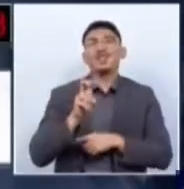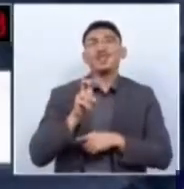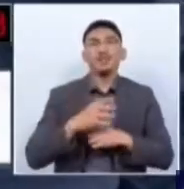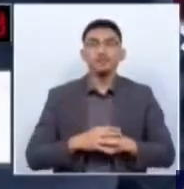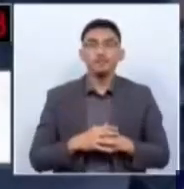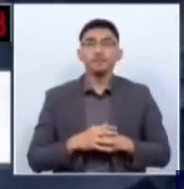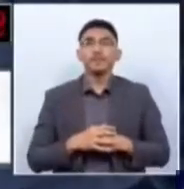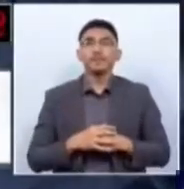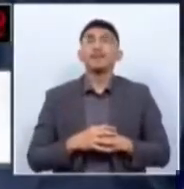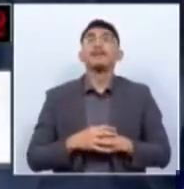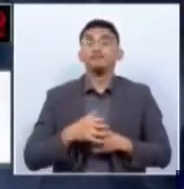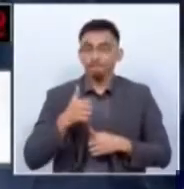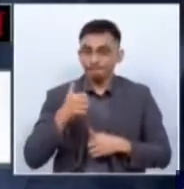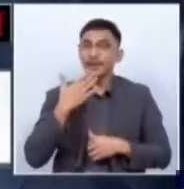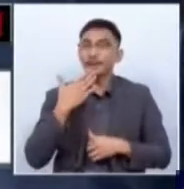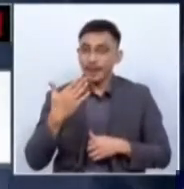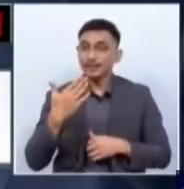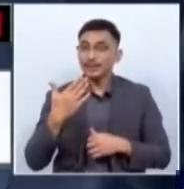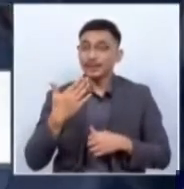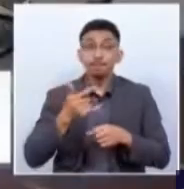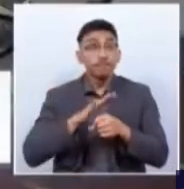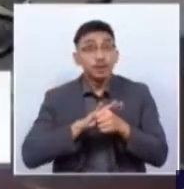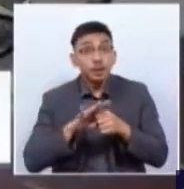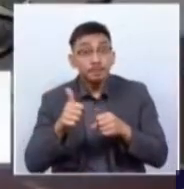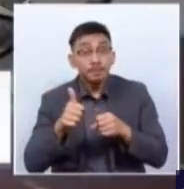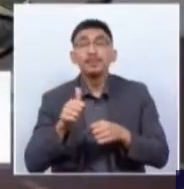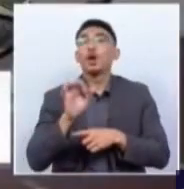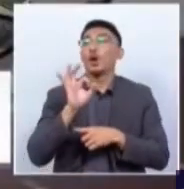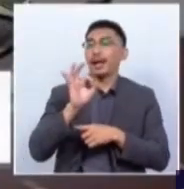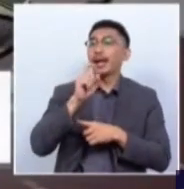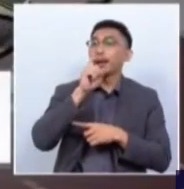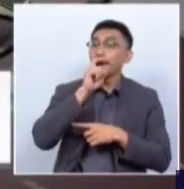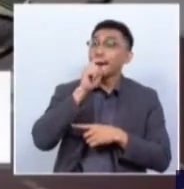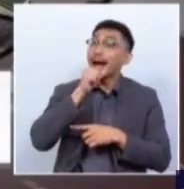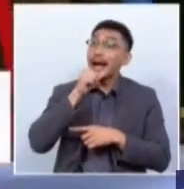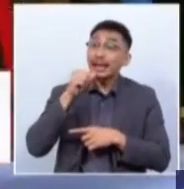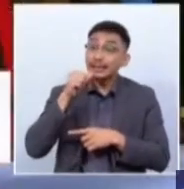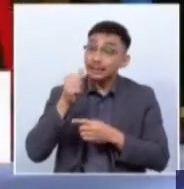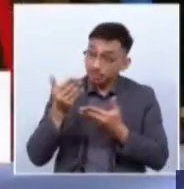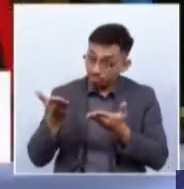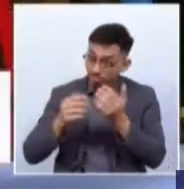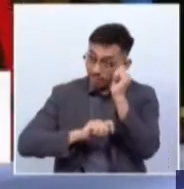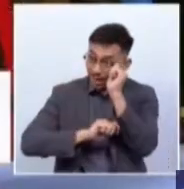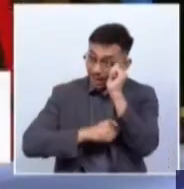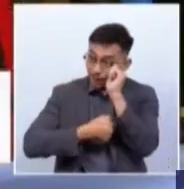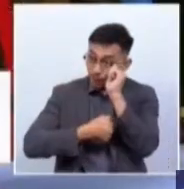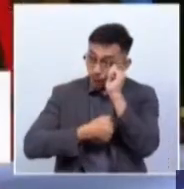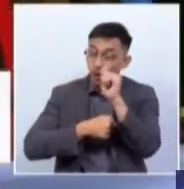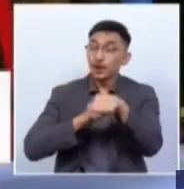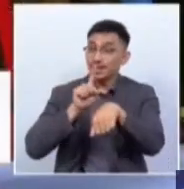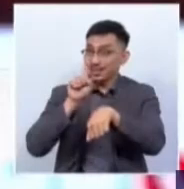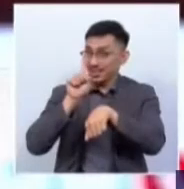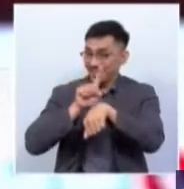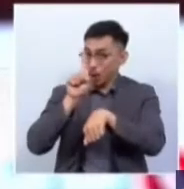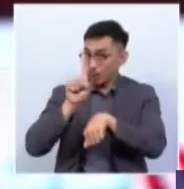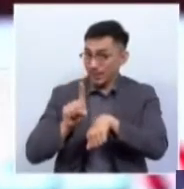makasih Pak Ganjar cukup pak Ganjar Baik Pak Anis silakan menanggapi jawaban dari Pak Ganjar waktu 1 menit Pak Anis silakan